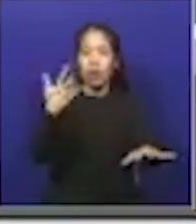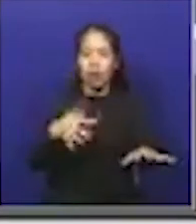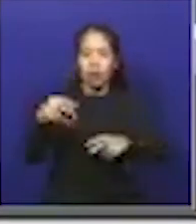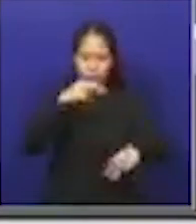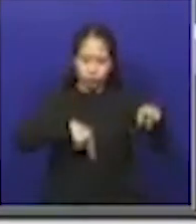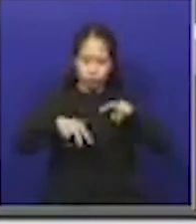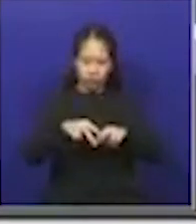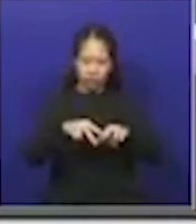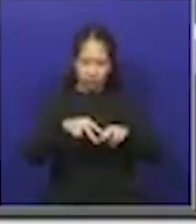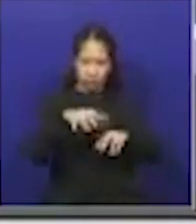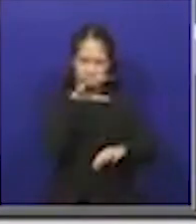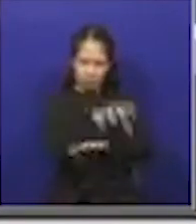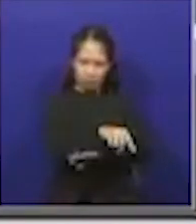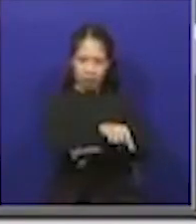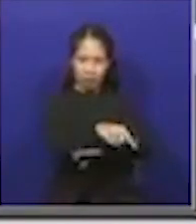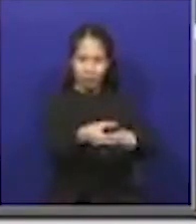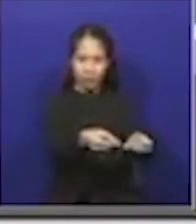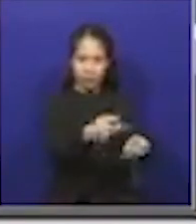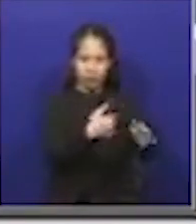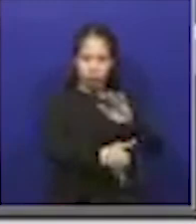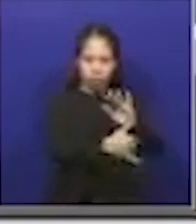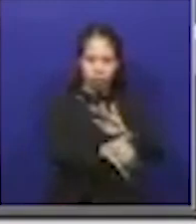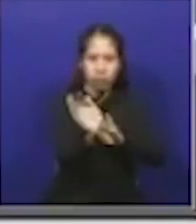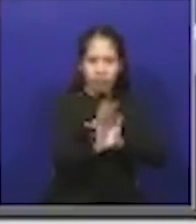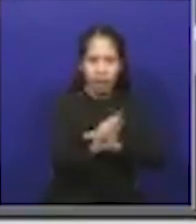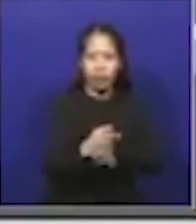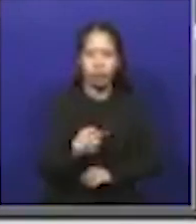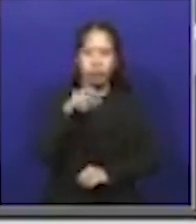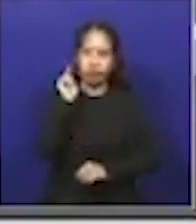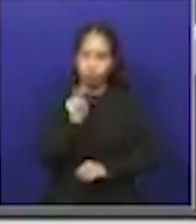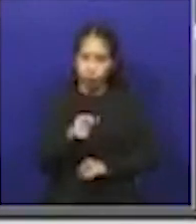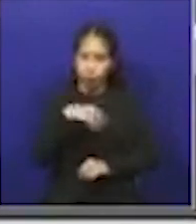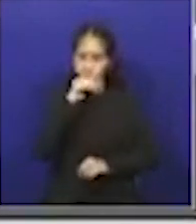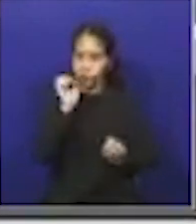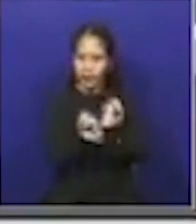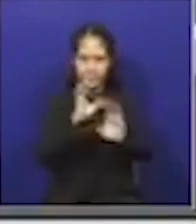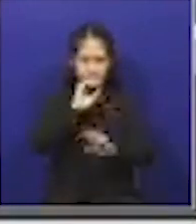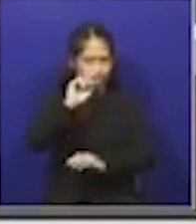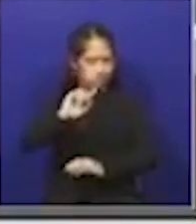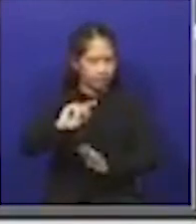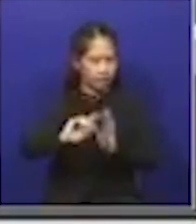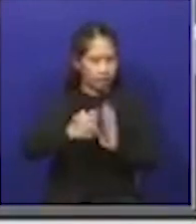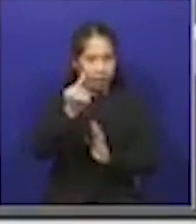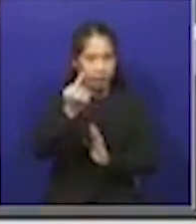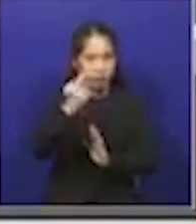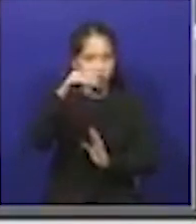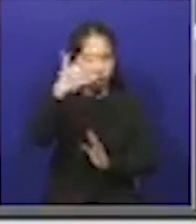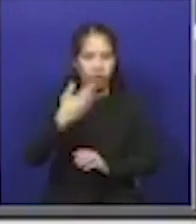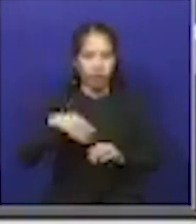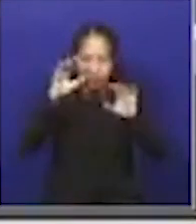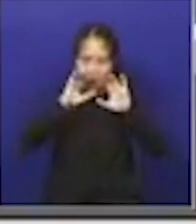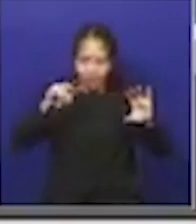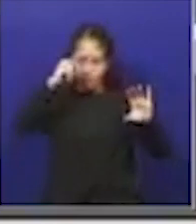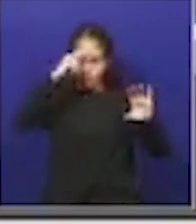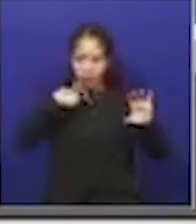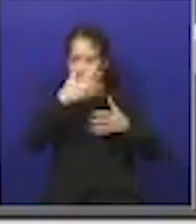ณของผู้คนผมต้องกาดอกจันไว้อันแรกก่อนนะรัฐบาลไทยยังไม่